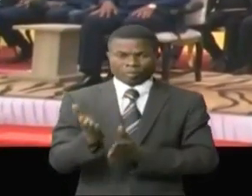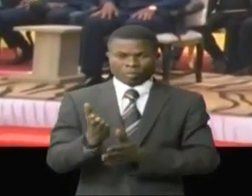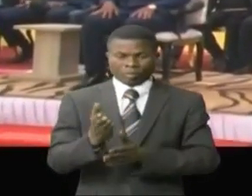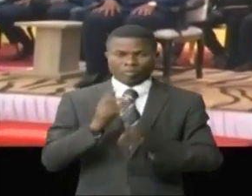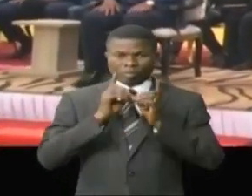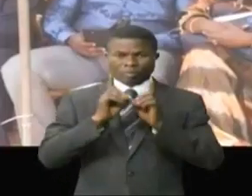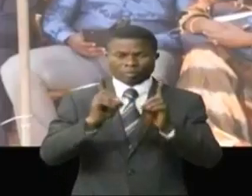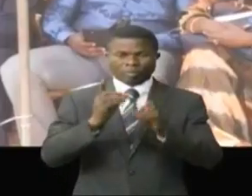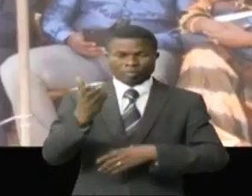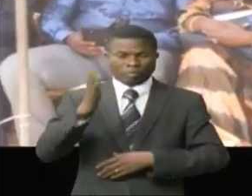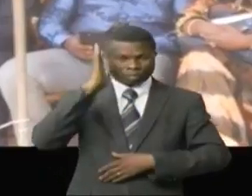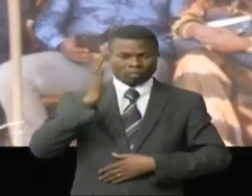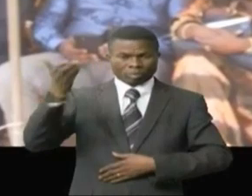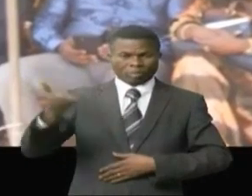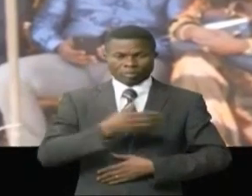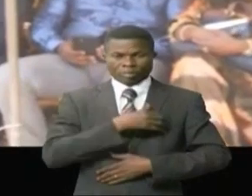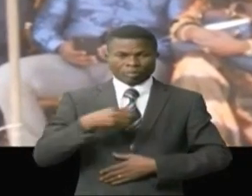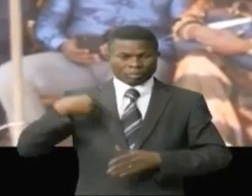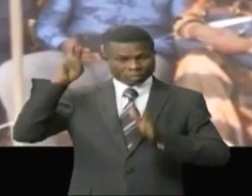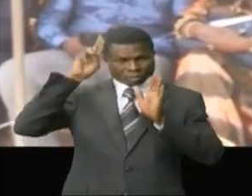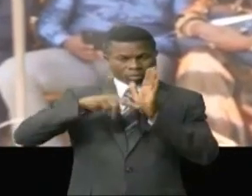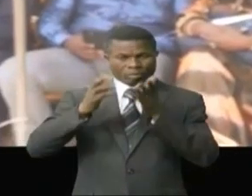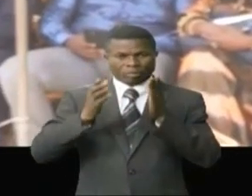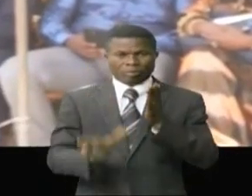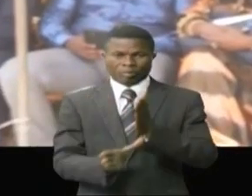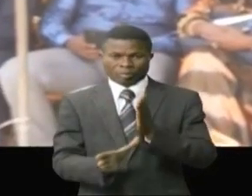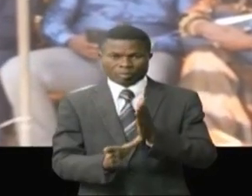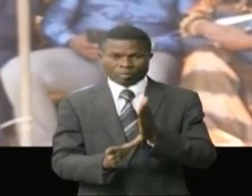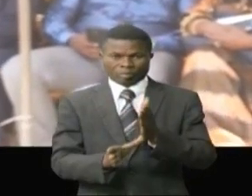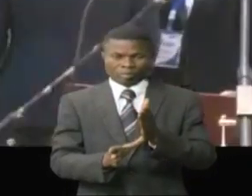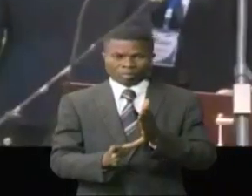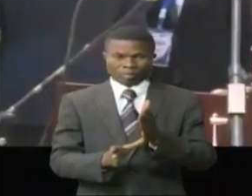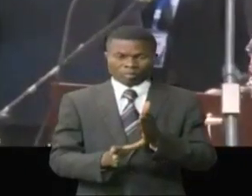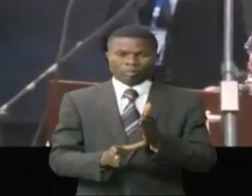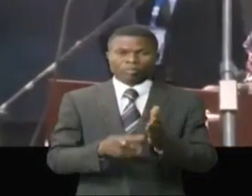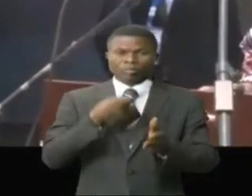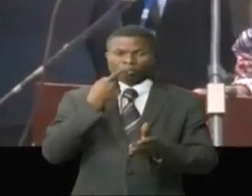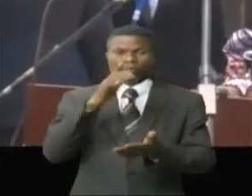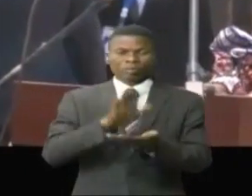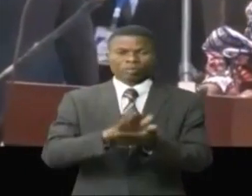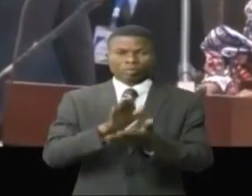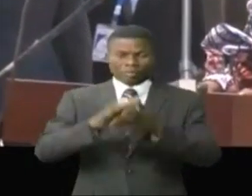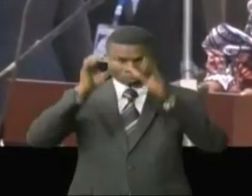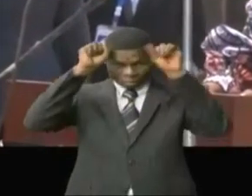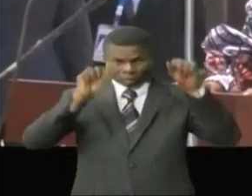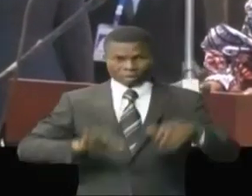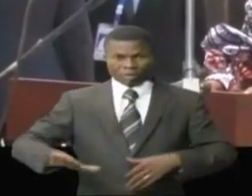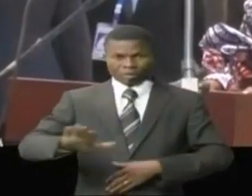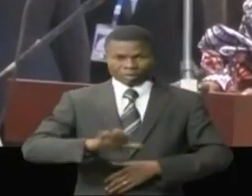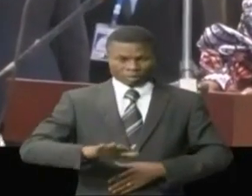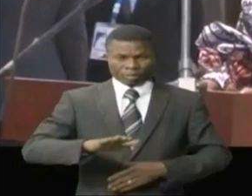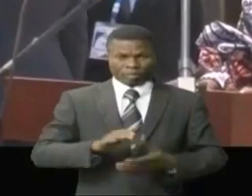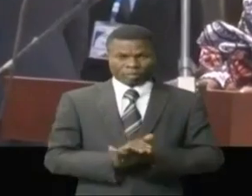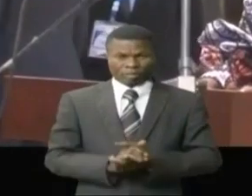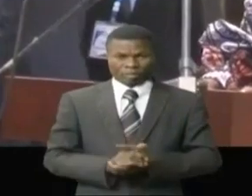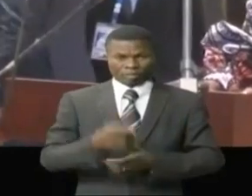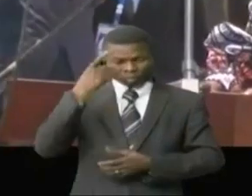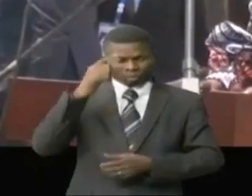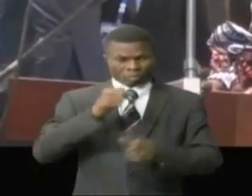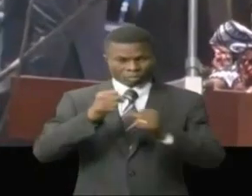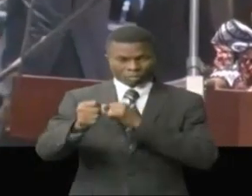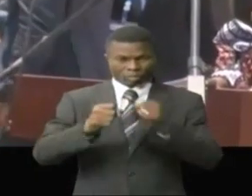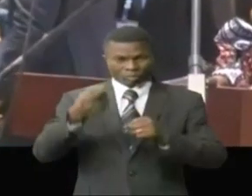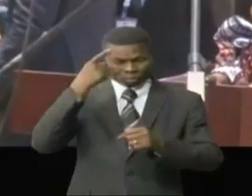mot de bienvenue, Madame le gouverneur intérimaire a d'entrée de jeu remercié le président de la République de son combat